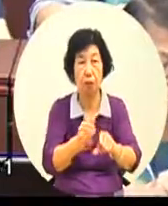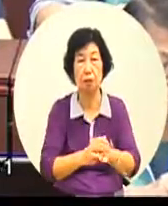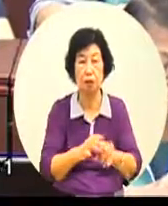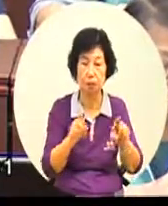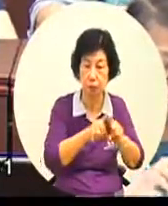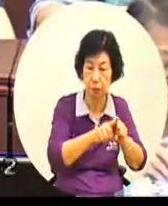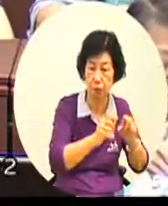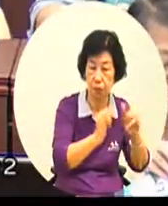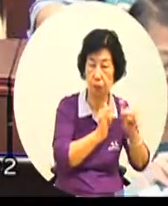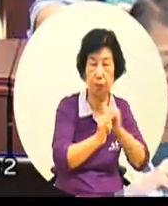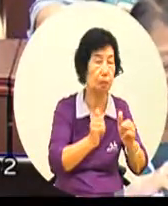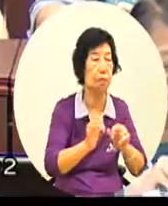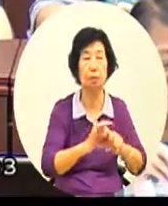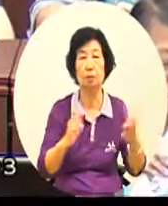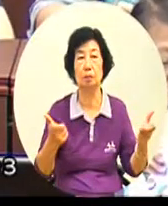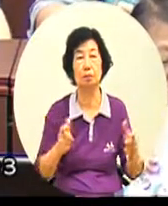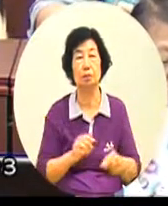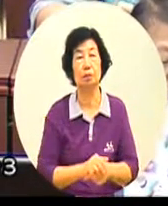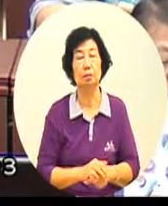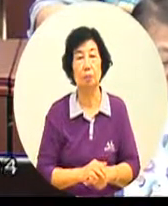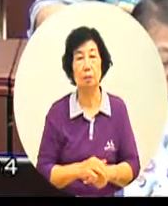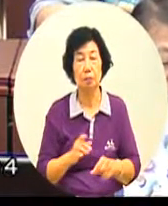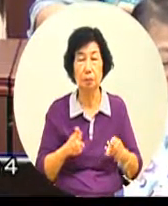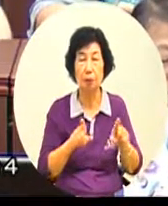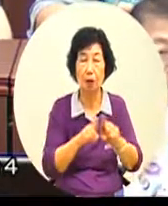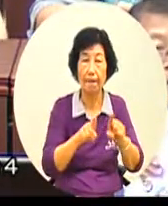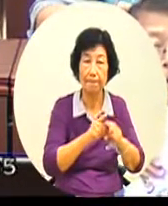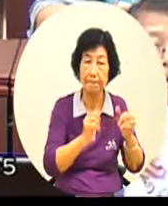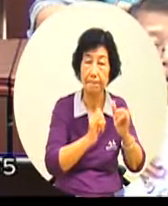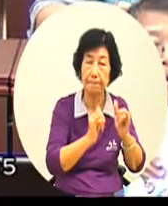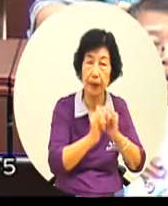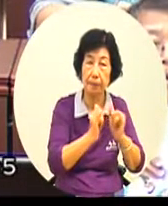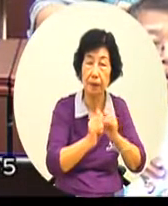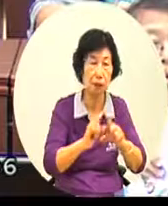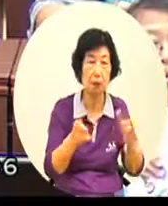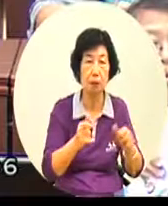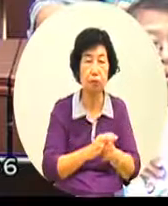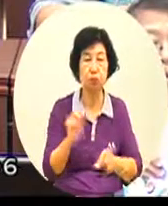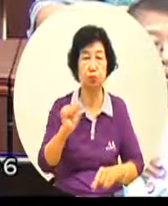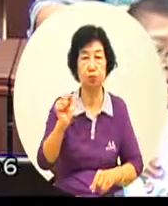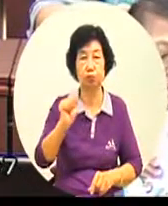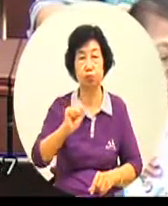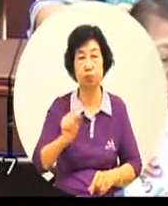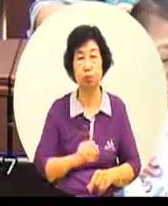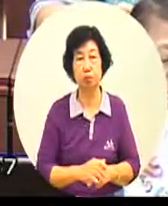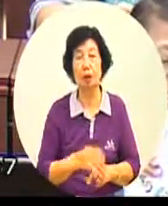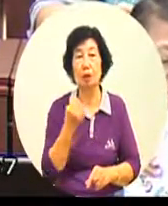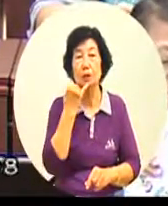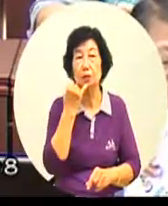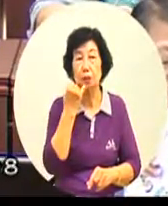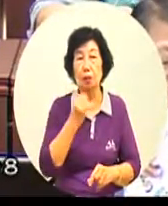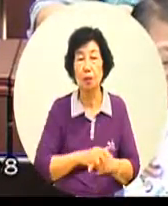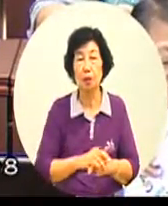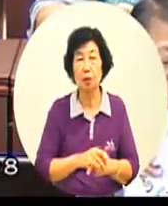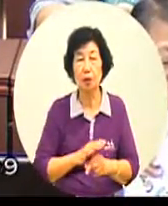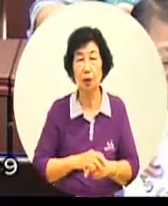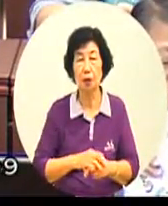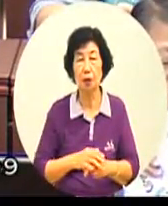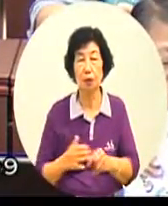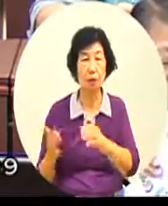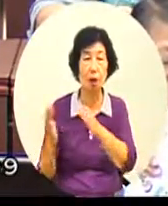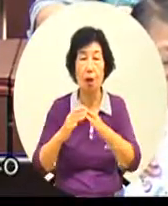的民众、 不是针对一般的民众，一般民众要去使用的话就没有办法就对了。 其实可以用富康巴士之外还有无障碍